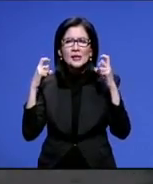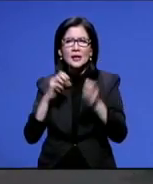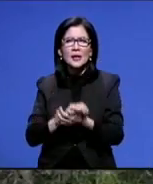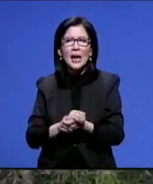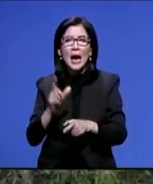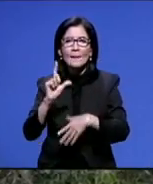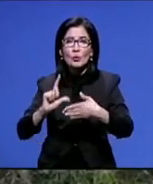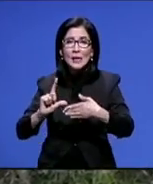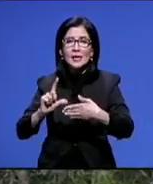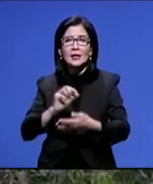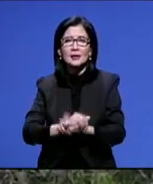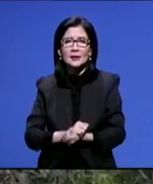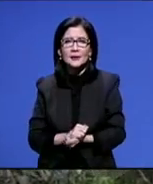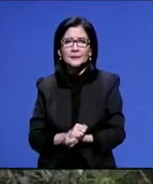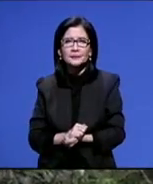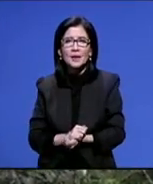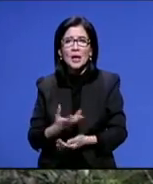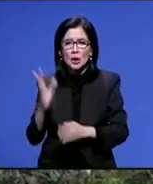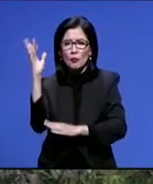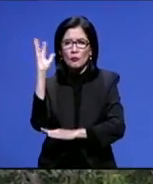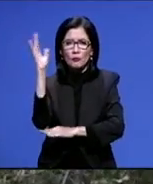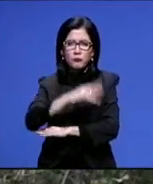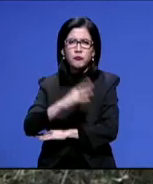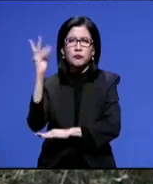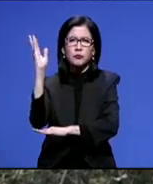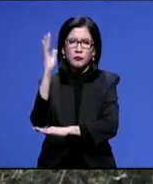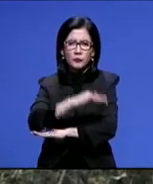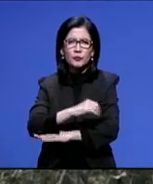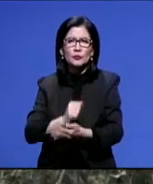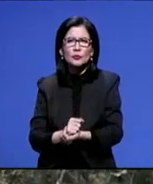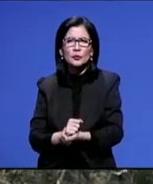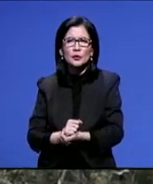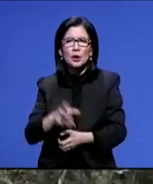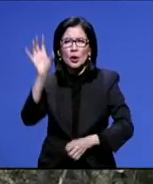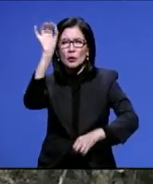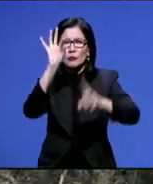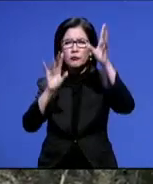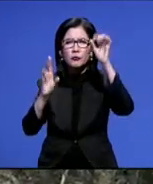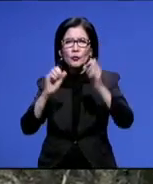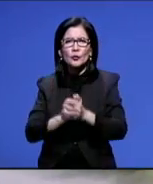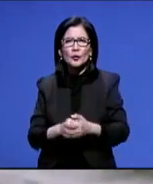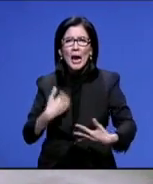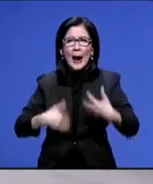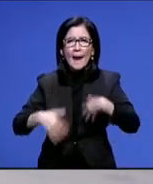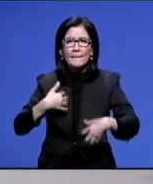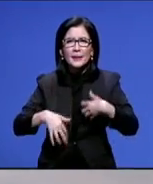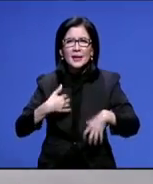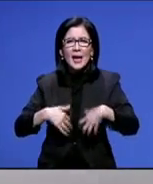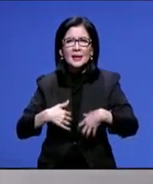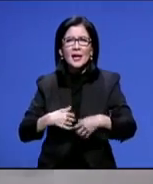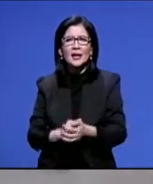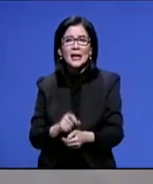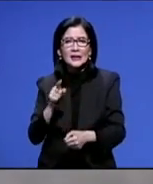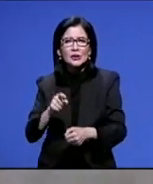Irsa Priyongko melaporkan, selain menumbangkan sejumlah pohon, guyuran abu vulkanik juga membuat hewan di Taman Nasional Bromo